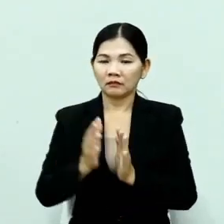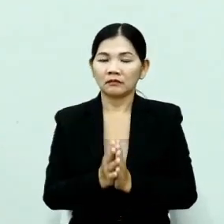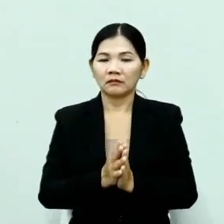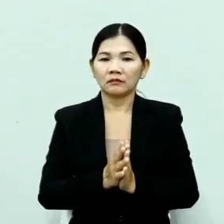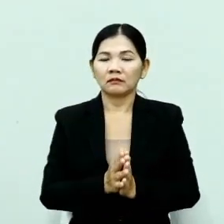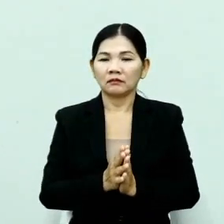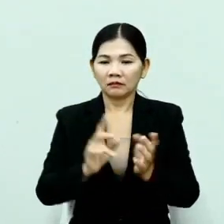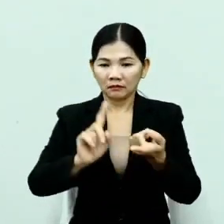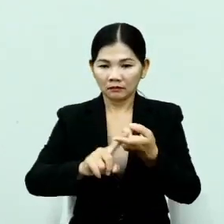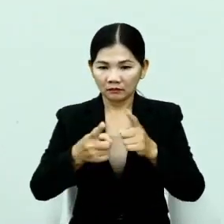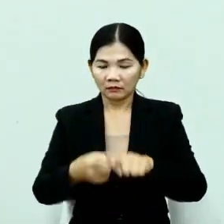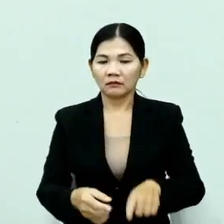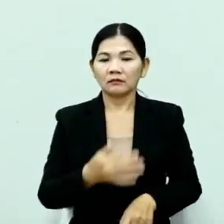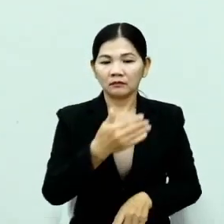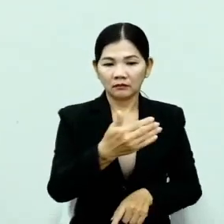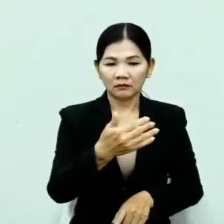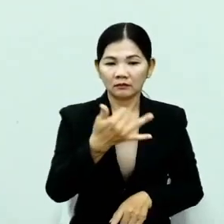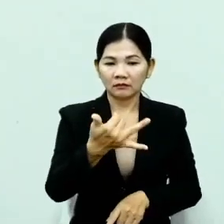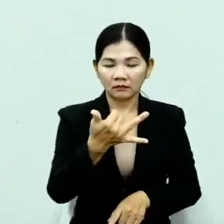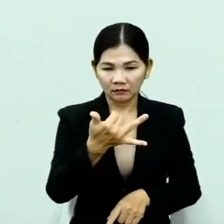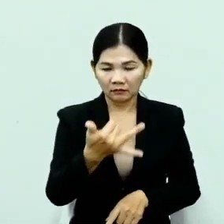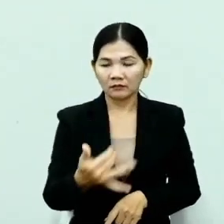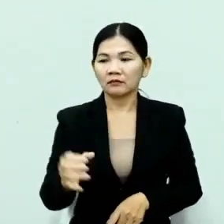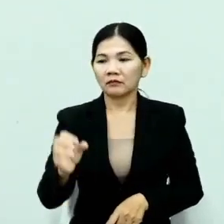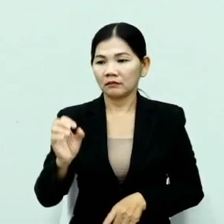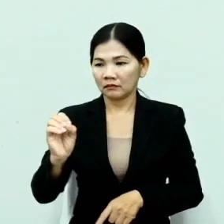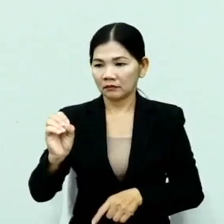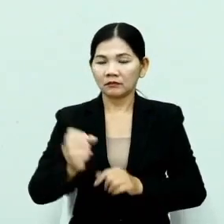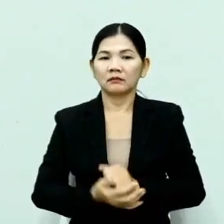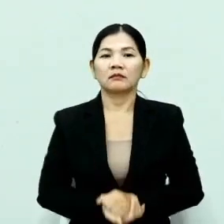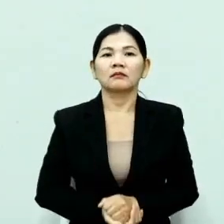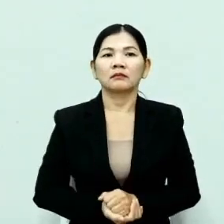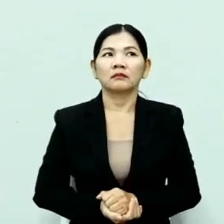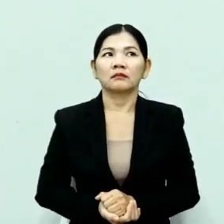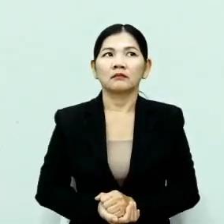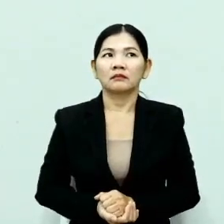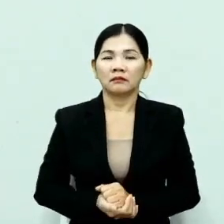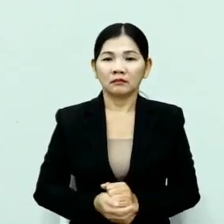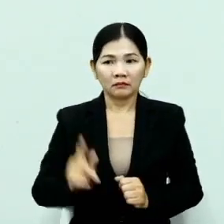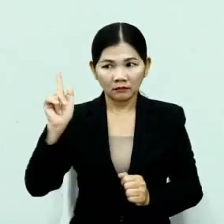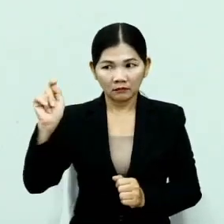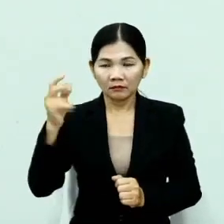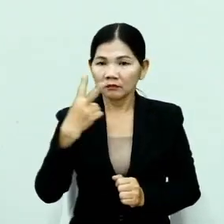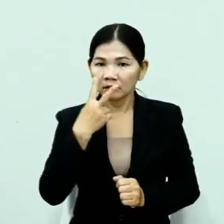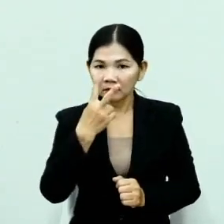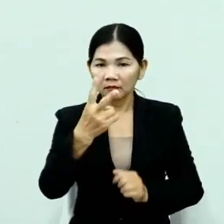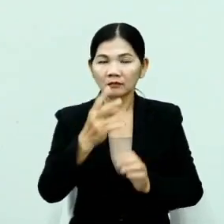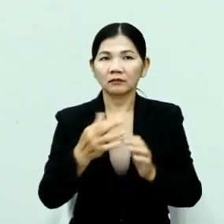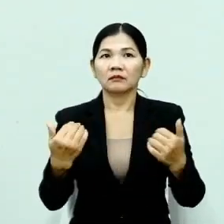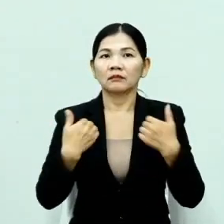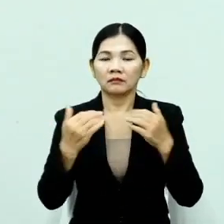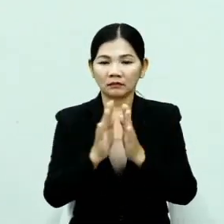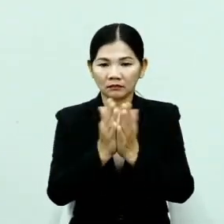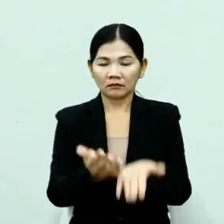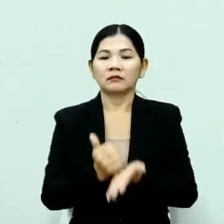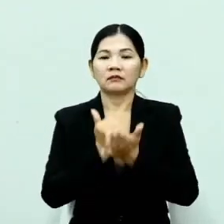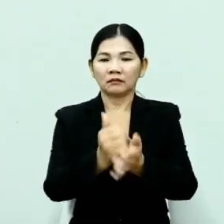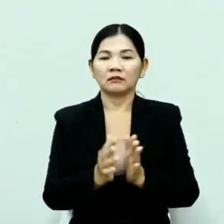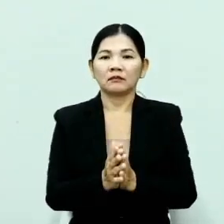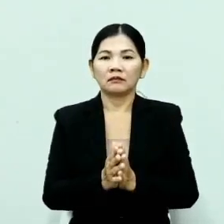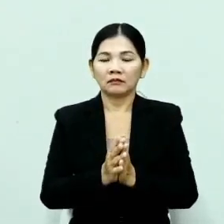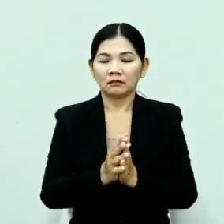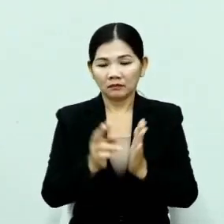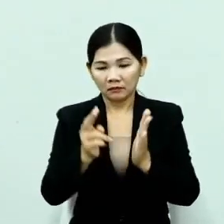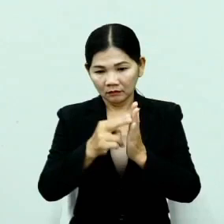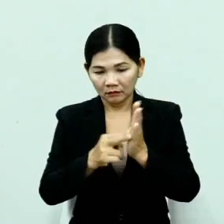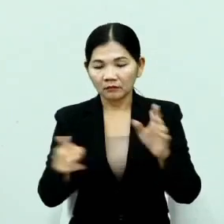tùm bó nơi khẳng cao. Cứ lệch bàm bí nâng lệch sồn. Hai con mơ rục hiếp nơi khăn ông sẽ phơi chụp đôi rộng bỏ con. Hai nâng ạp tập bọn nơi cư